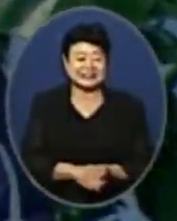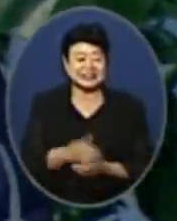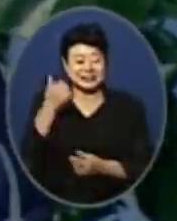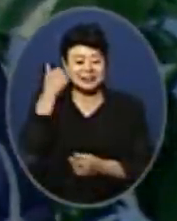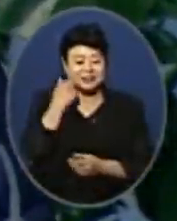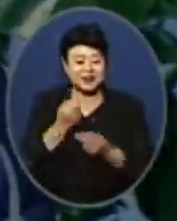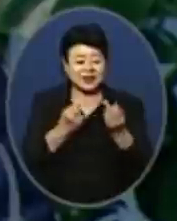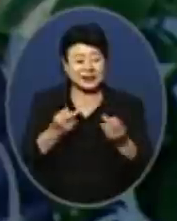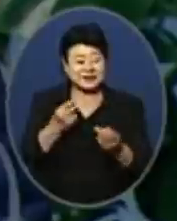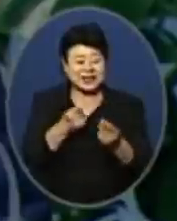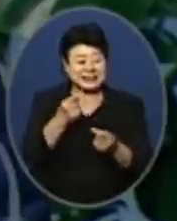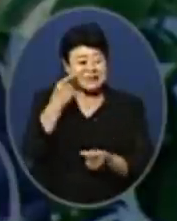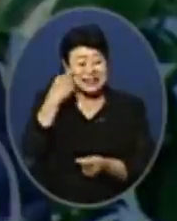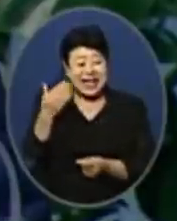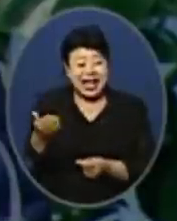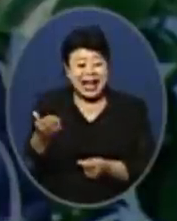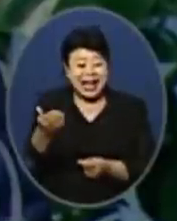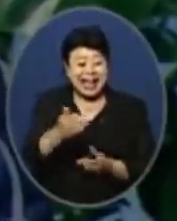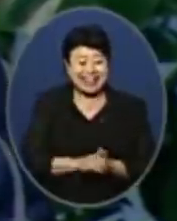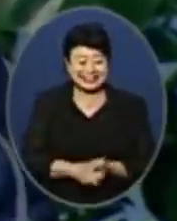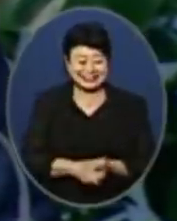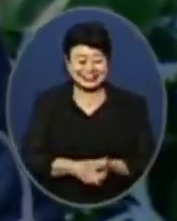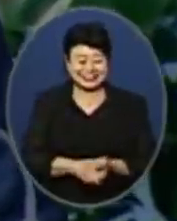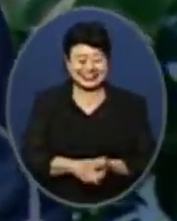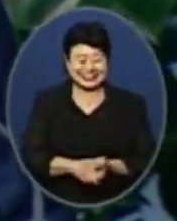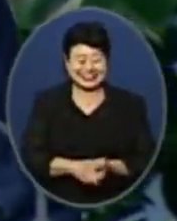누가 형님 같아요?